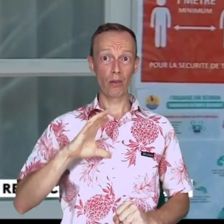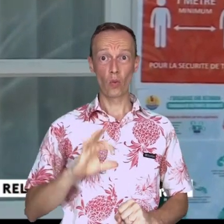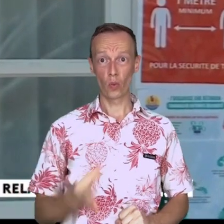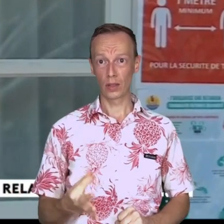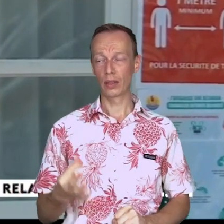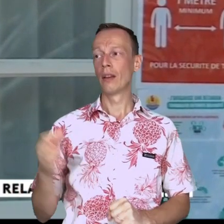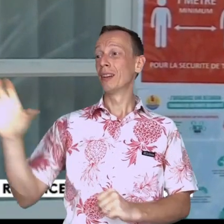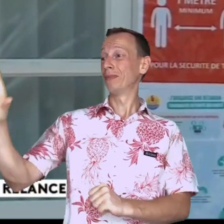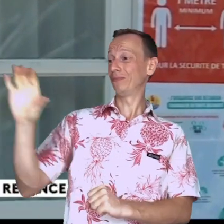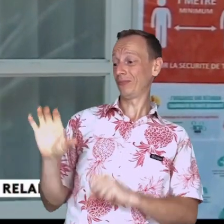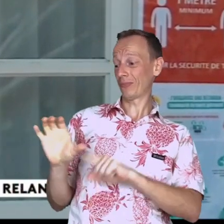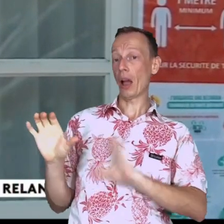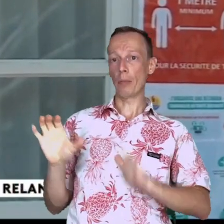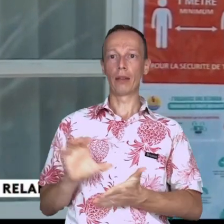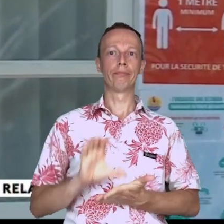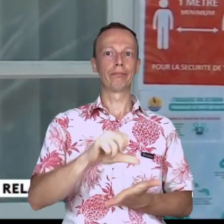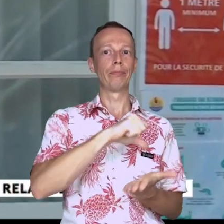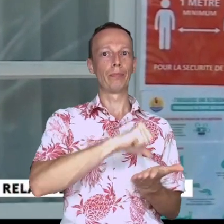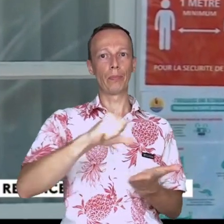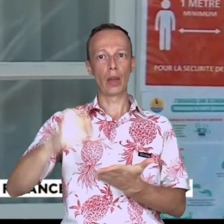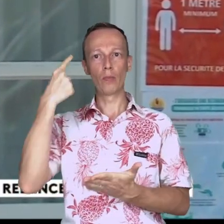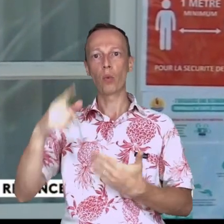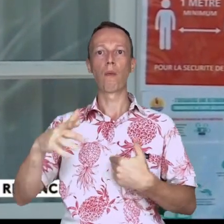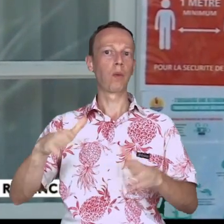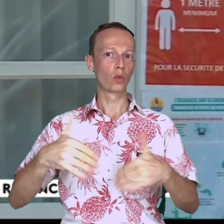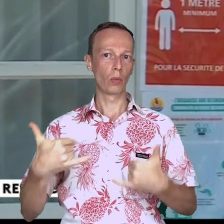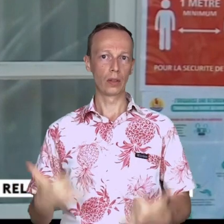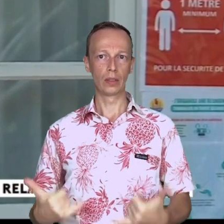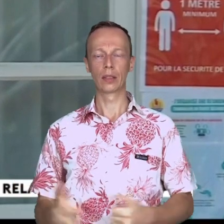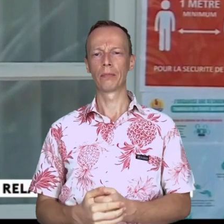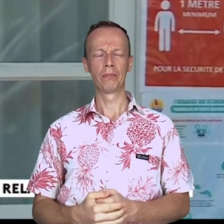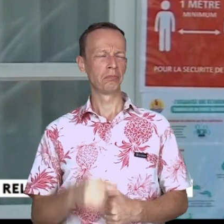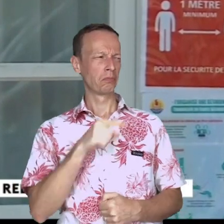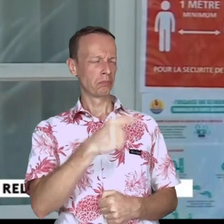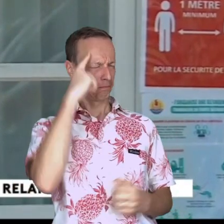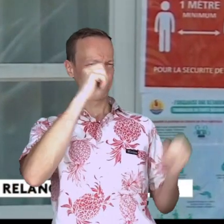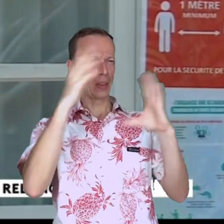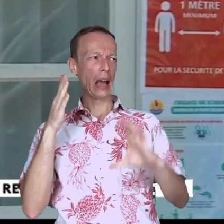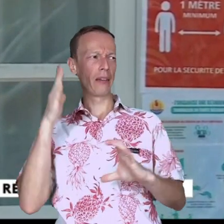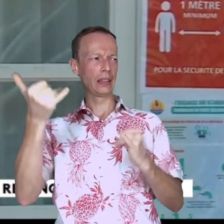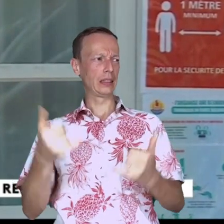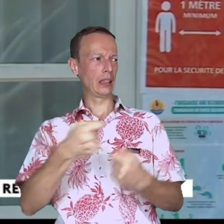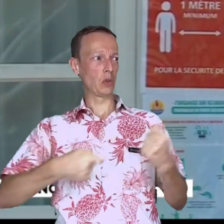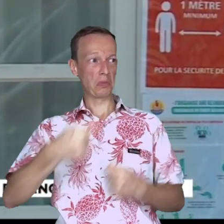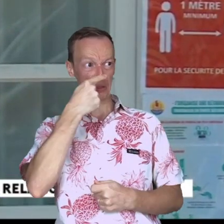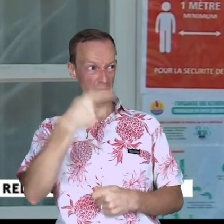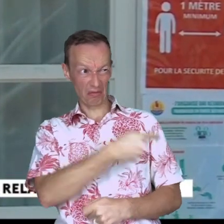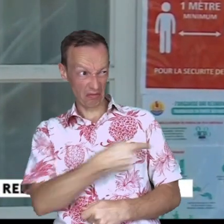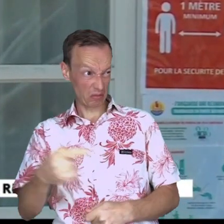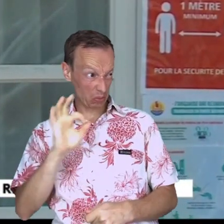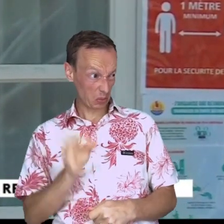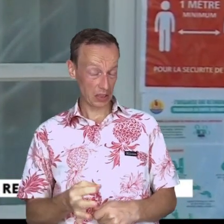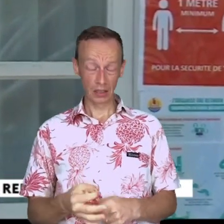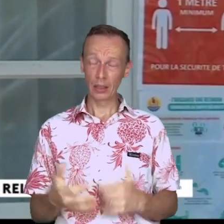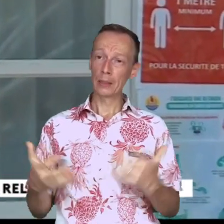bénéficier aujourd'hui et qui nous permettrait de financer du fonctionnement. Aujourd'hui, est-ce que vous êtes pessimiste quant à l'avenir économique du pays? Non, je